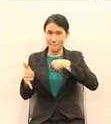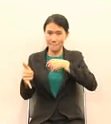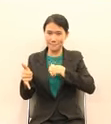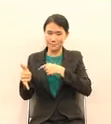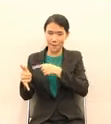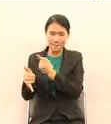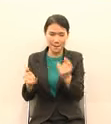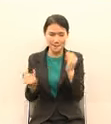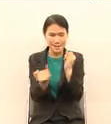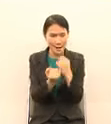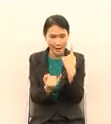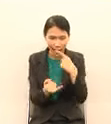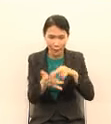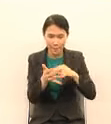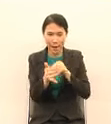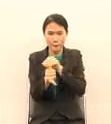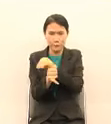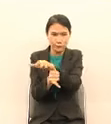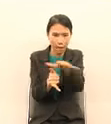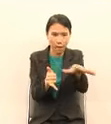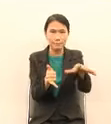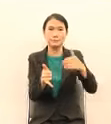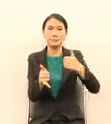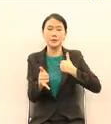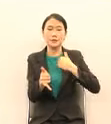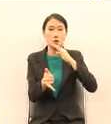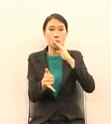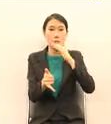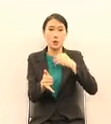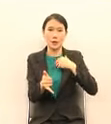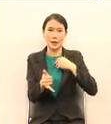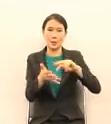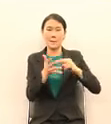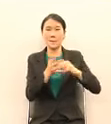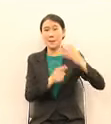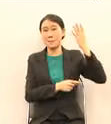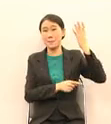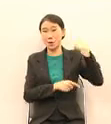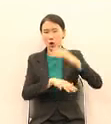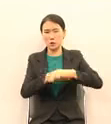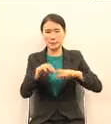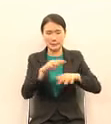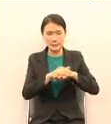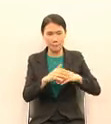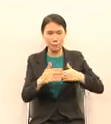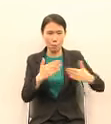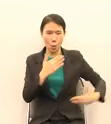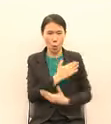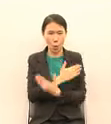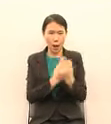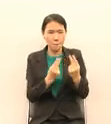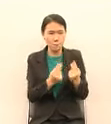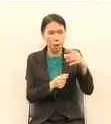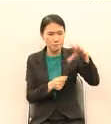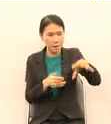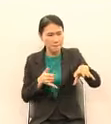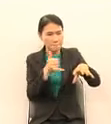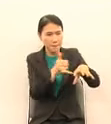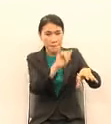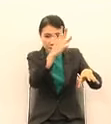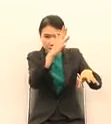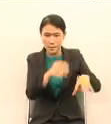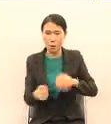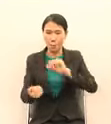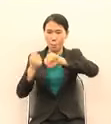าตรงนี้เนี่ยไม่ได้มีการบอกว่ามีประวัติสัมผัสหรือมีประวัติไปพื้นที่เสี่ยงการไ